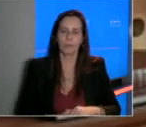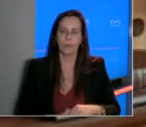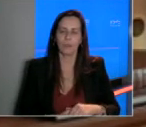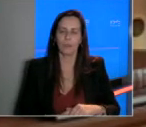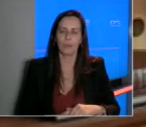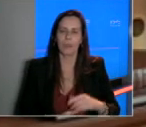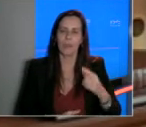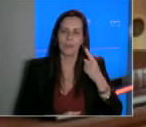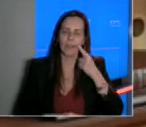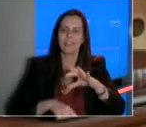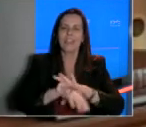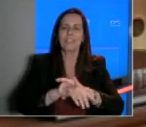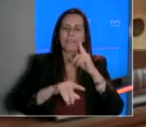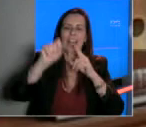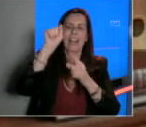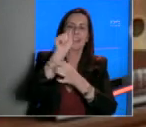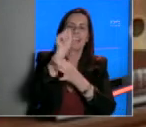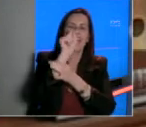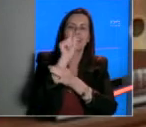תראה לי את היד עם הצמיד.